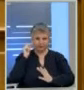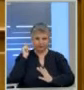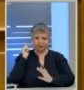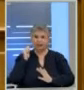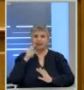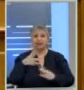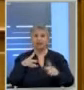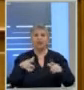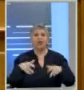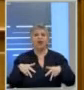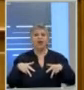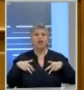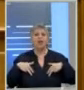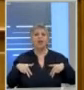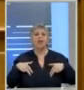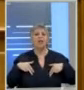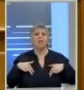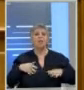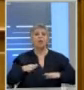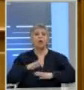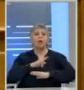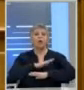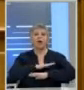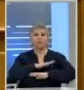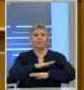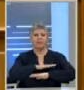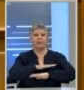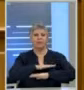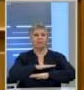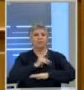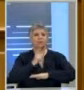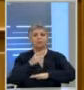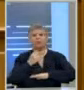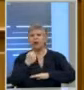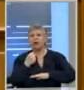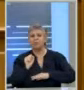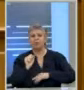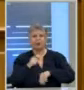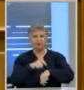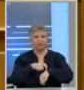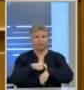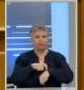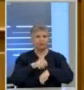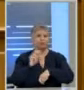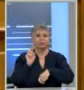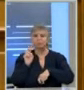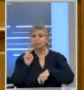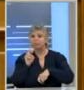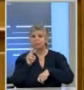στην αίθουσα. Που διαβεβαίωνε.